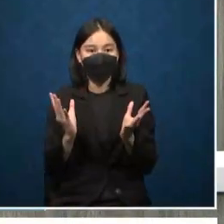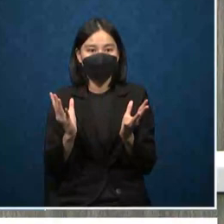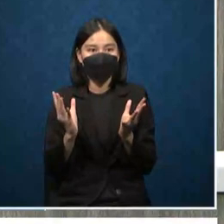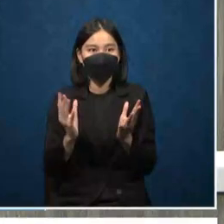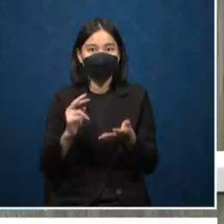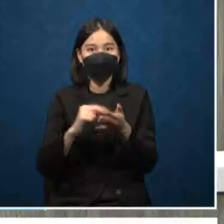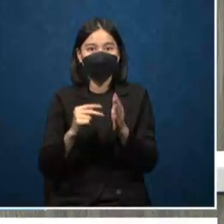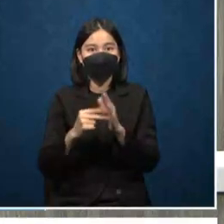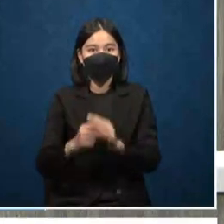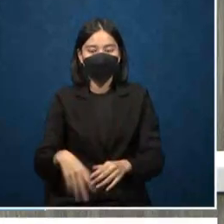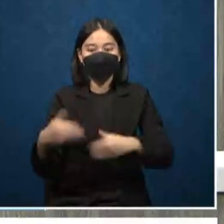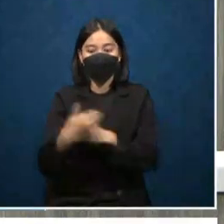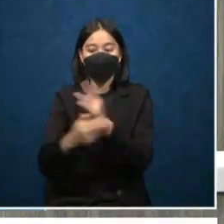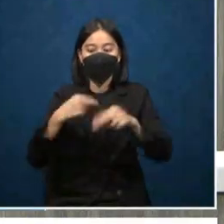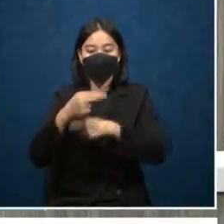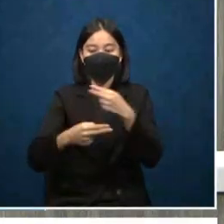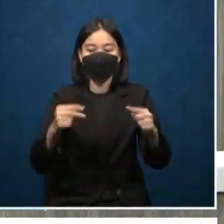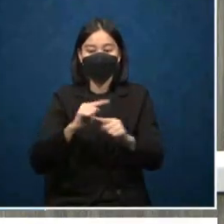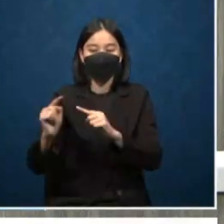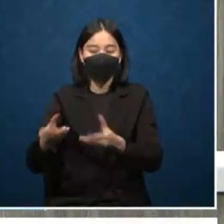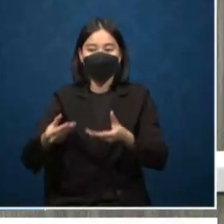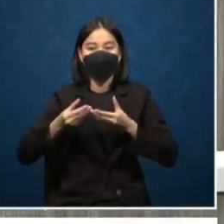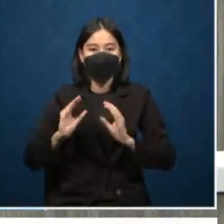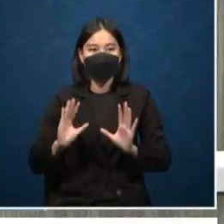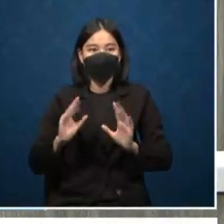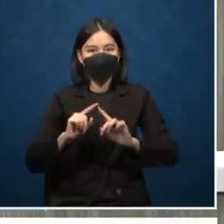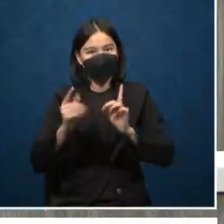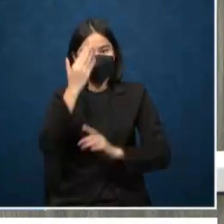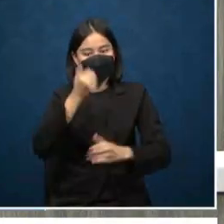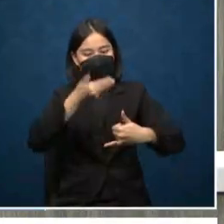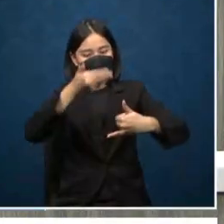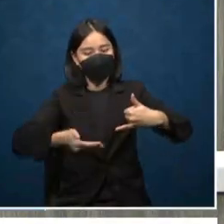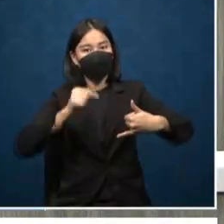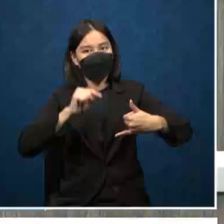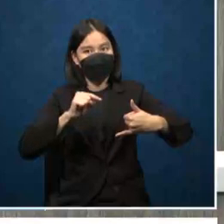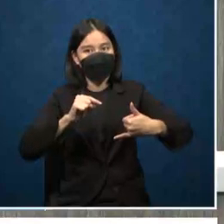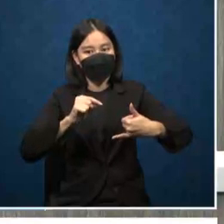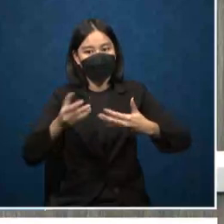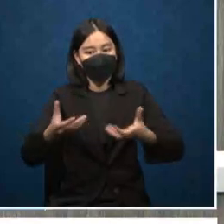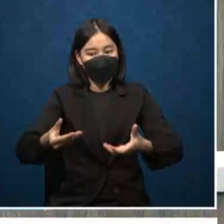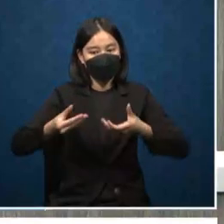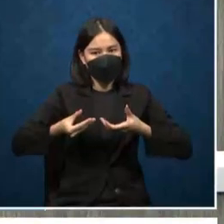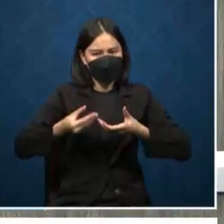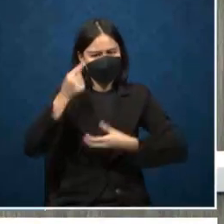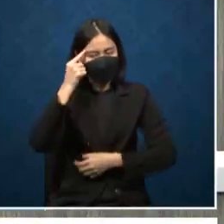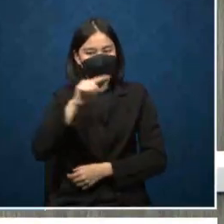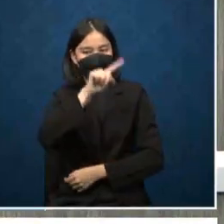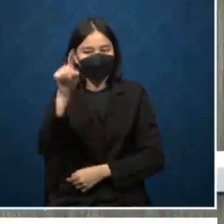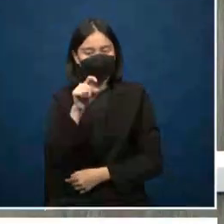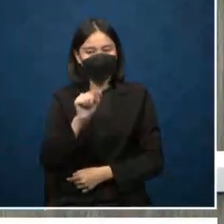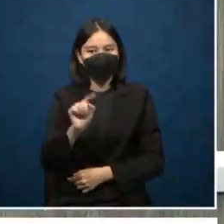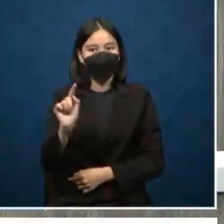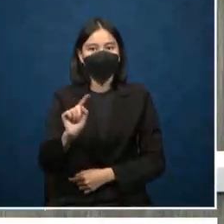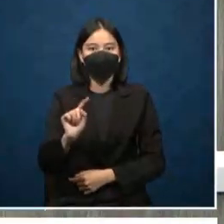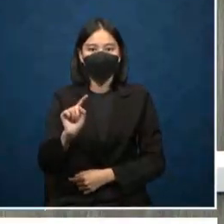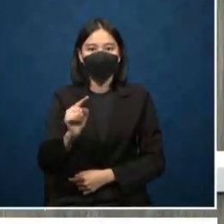ที่เรียกว่า no gift policy เหตุใดจึงมีพฤติกรรมเช่นนี้และตั้งประเด็นข้อสงสัยว่าเหตุ